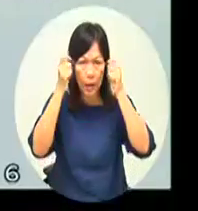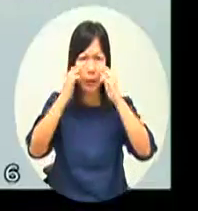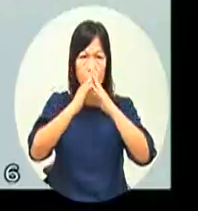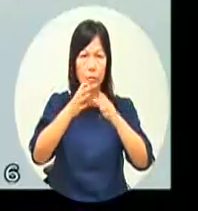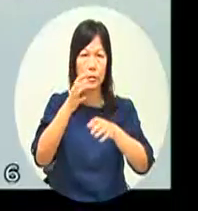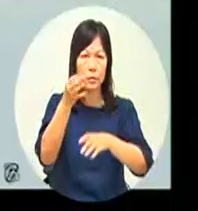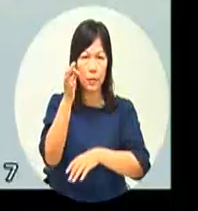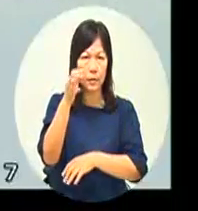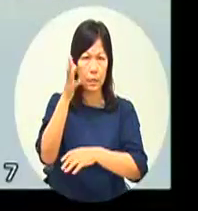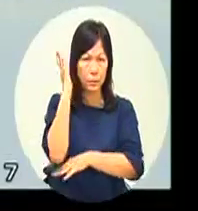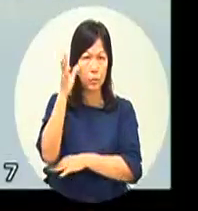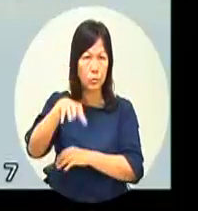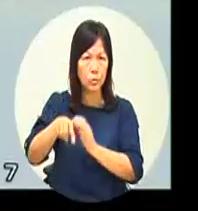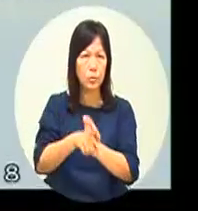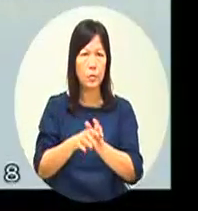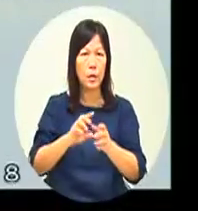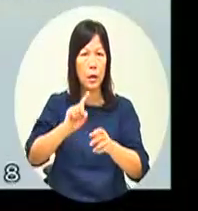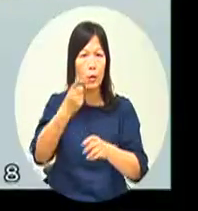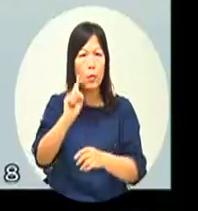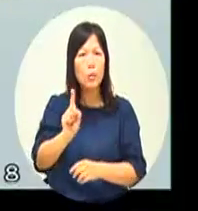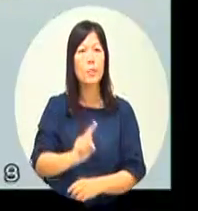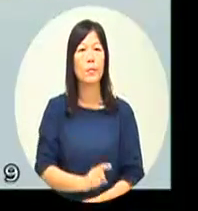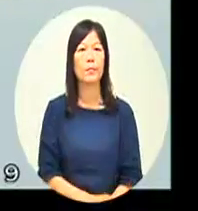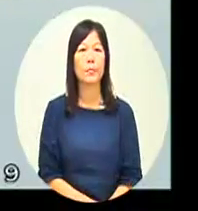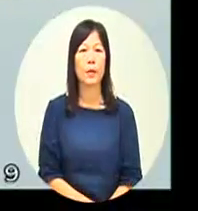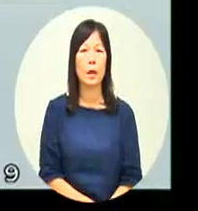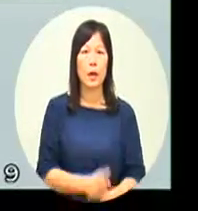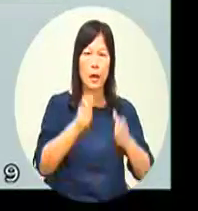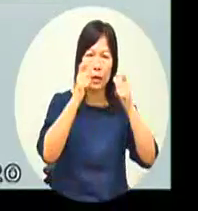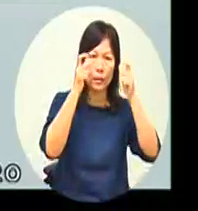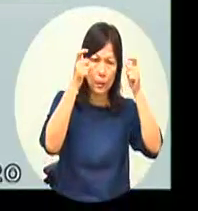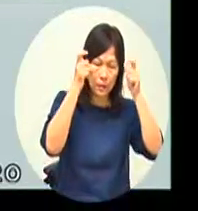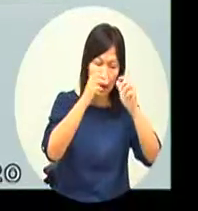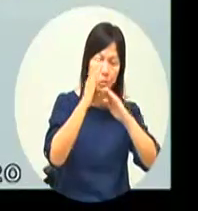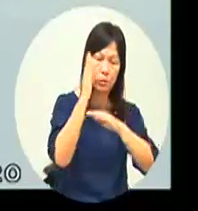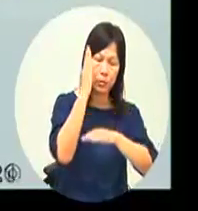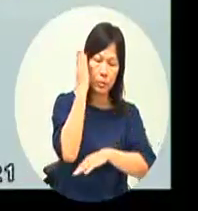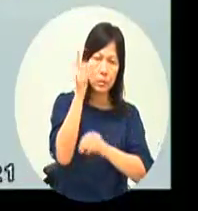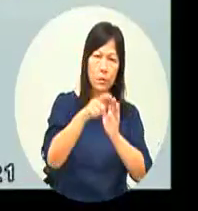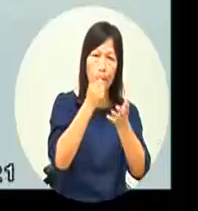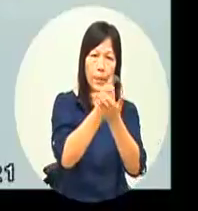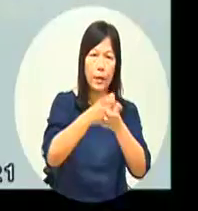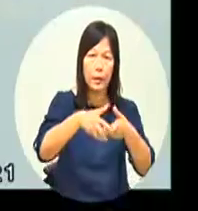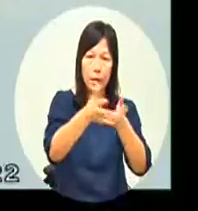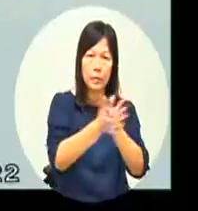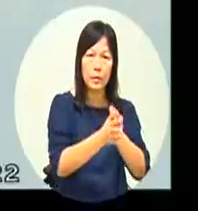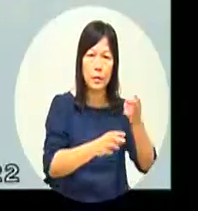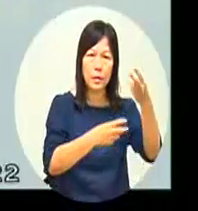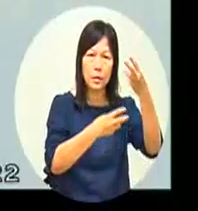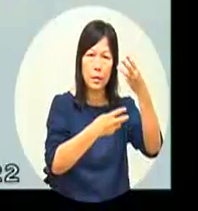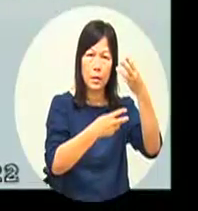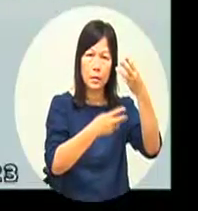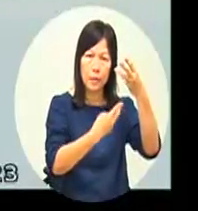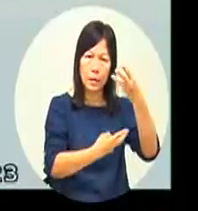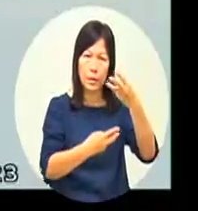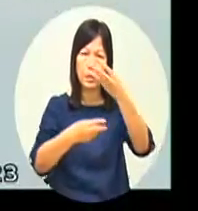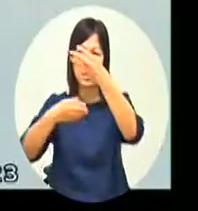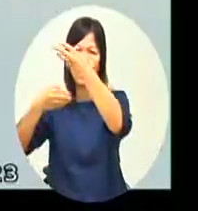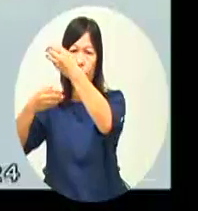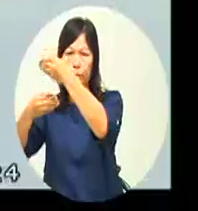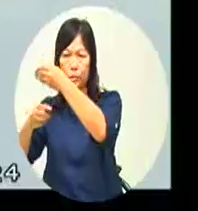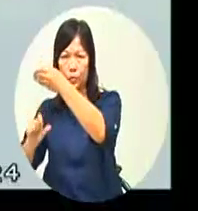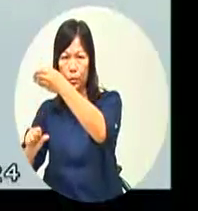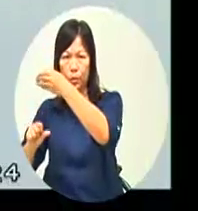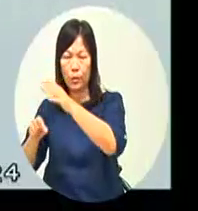府财政局，案由市府各机关105年3月2日至9月5日先行